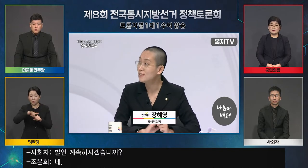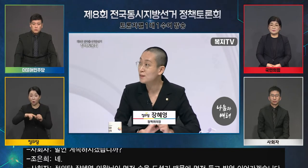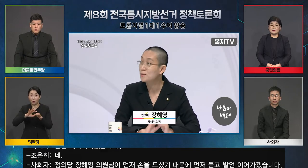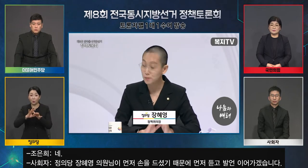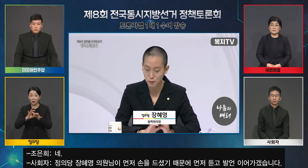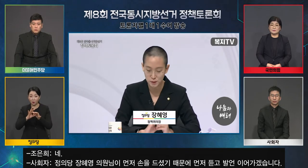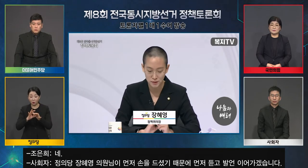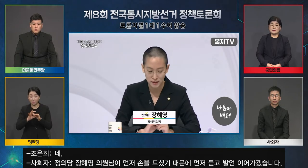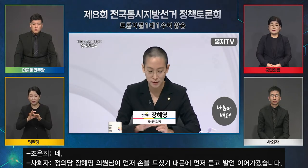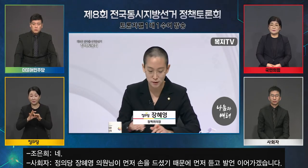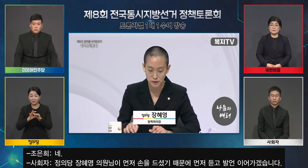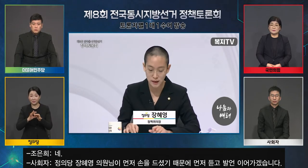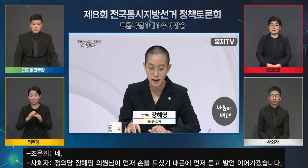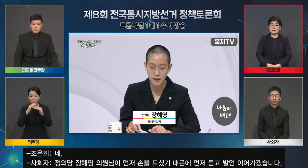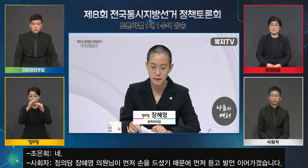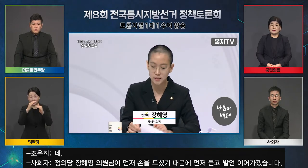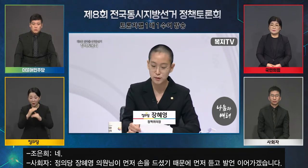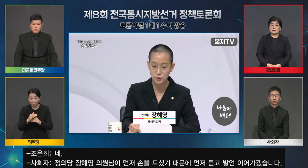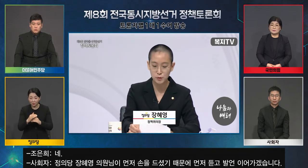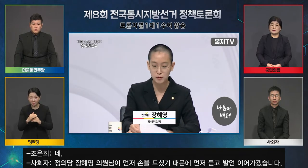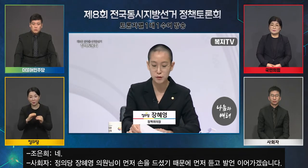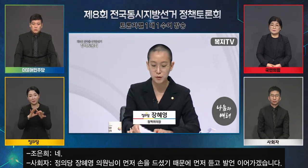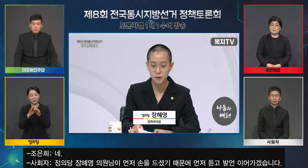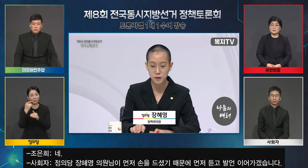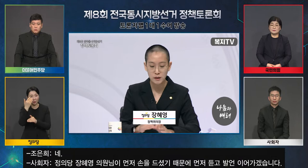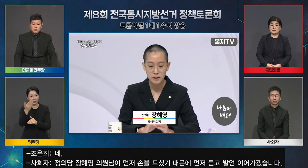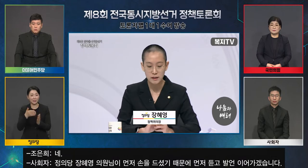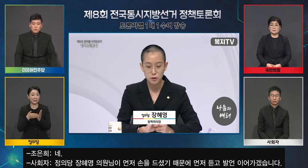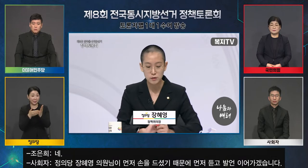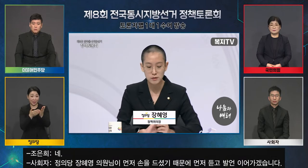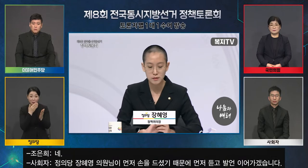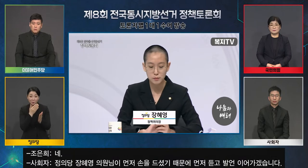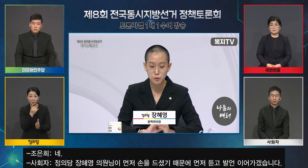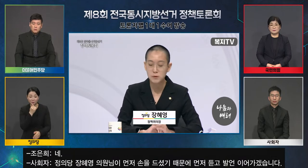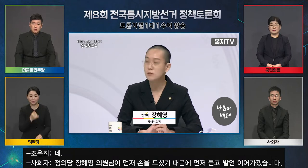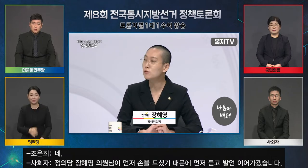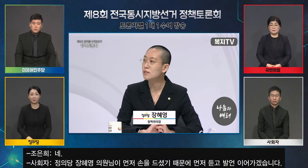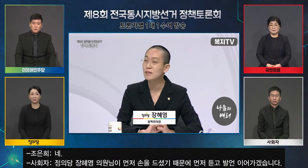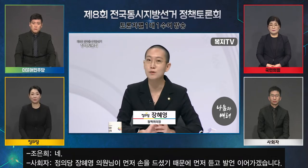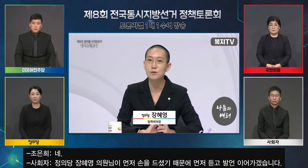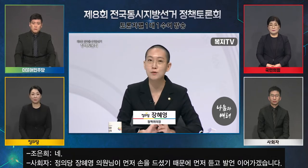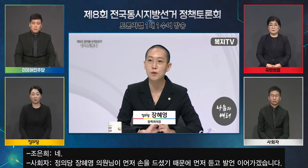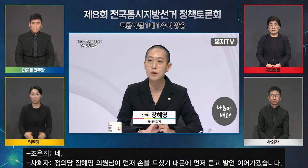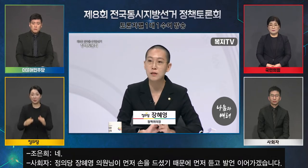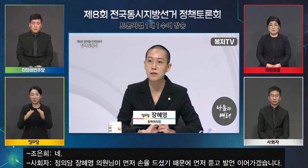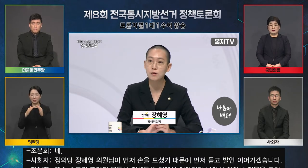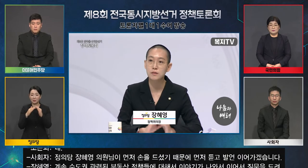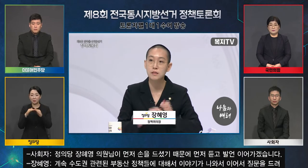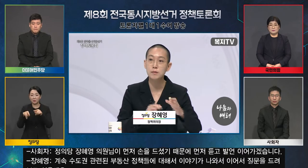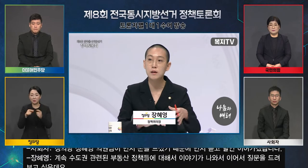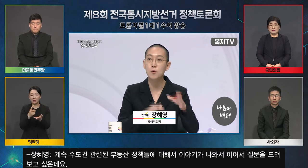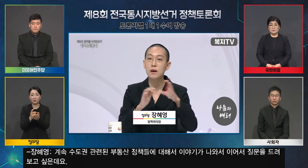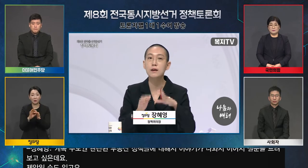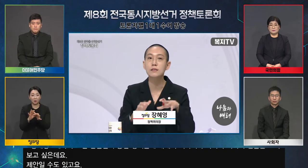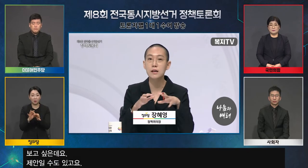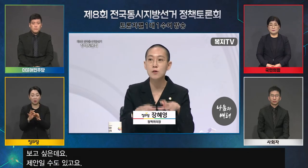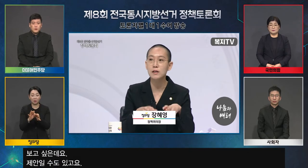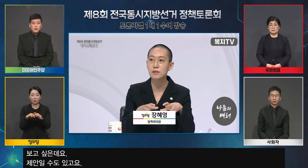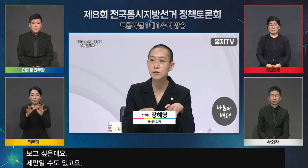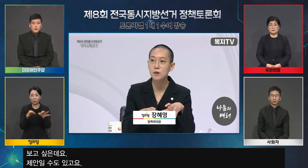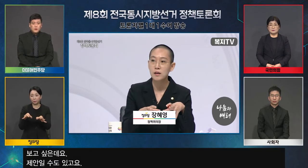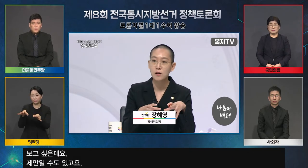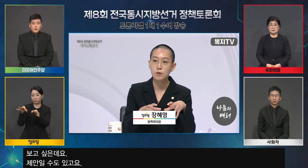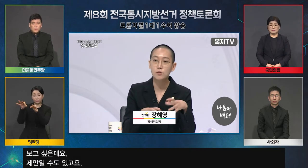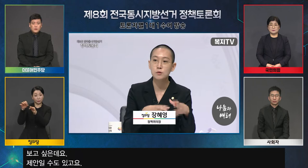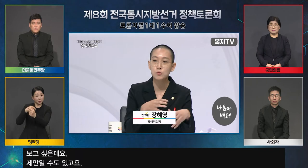좀 질문을 드려보고 싶은데요. 제안일 수도 있고요. 저는 부동산 정책에 있어서 거의 이런 금리가 올라가는